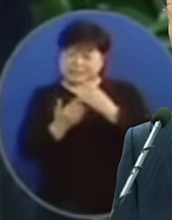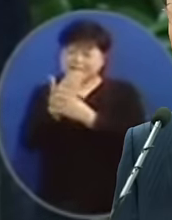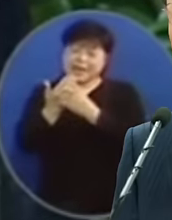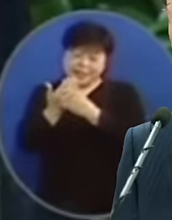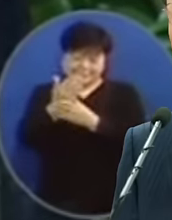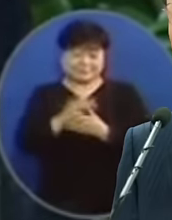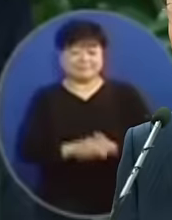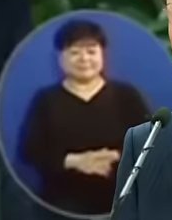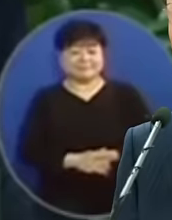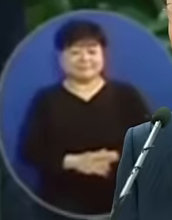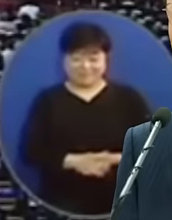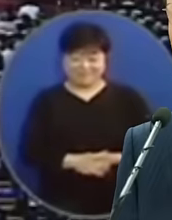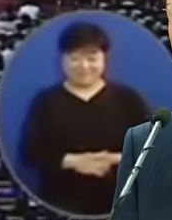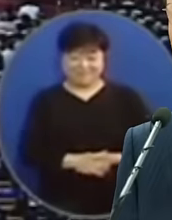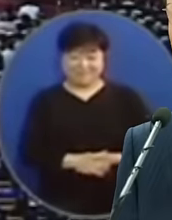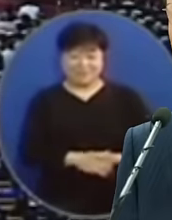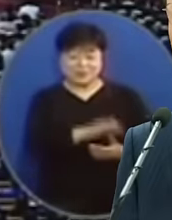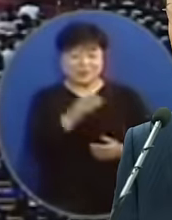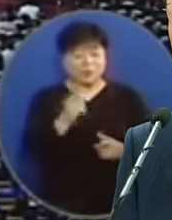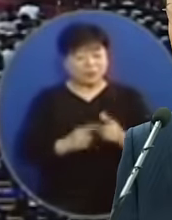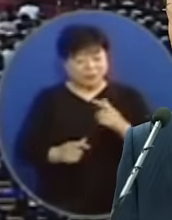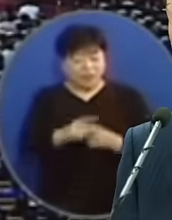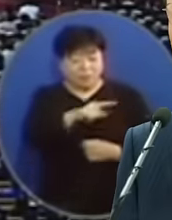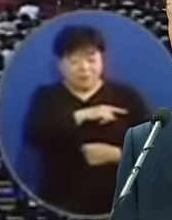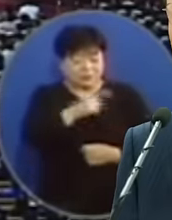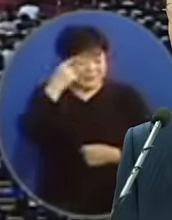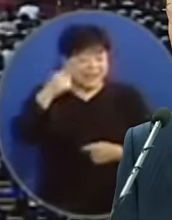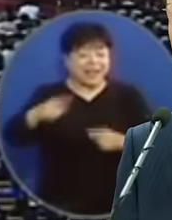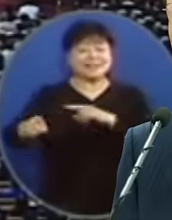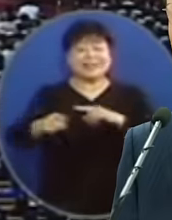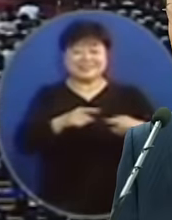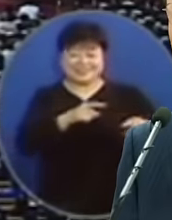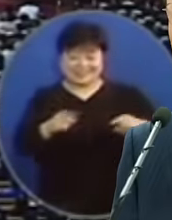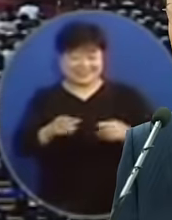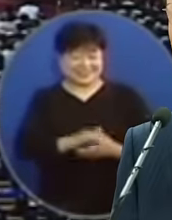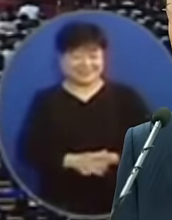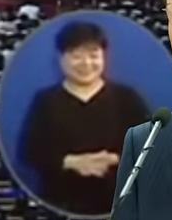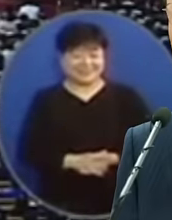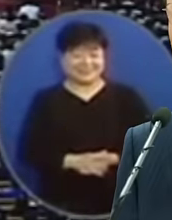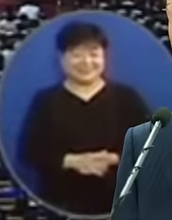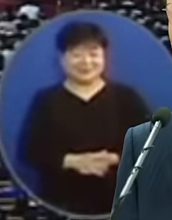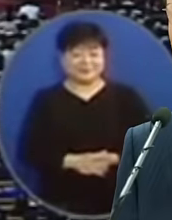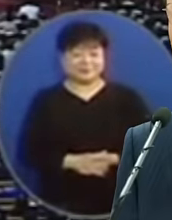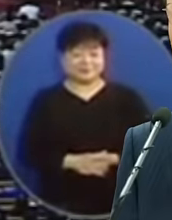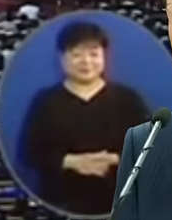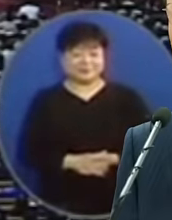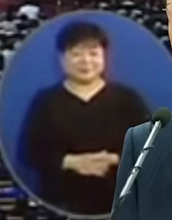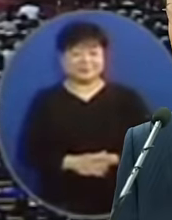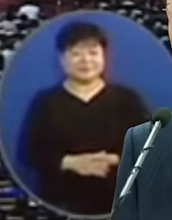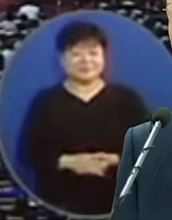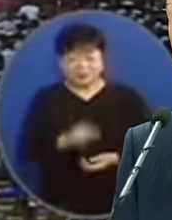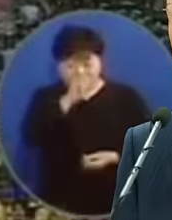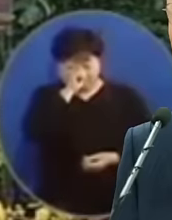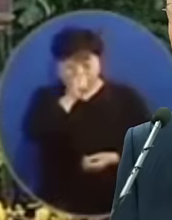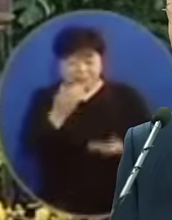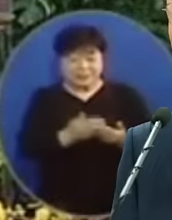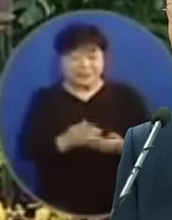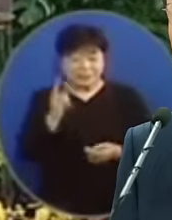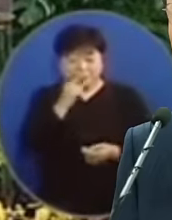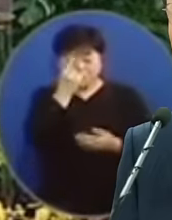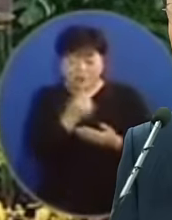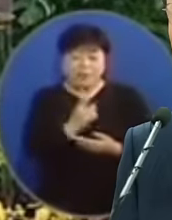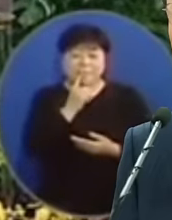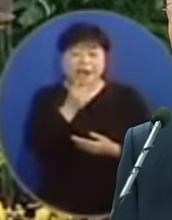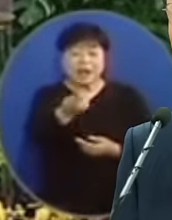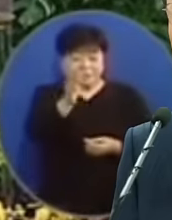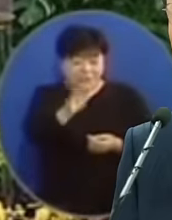것입니다. 우리는 무엇보다 먼저 생각을 다스려야 하는 것입니다. 호사다마라 하여 좋은 일에 나쁜 일이 끼인다고